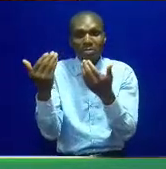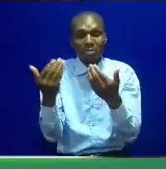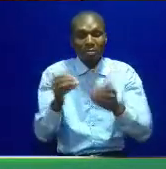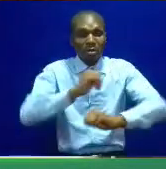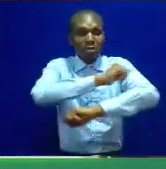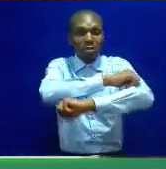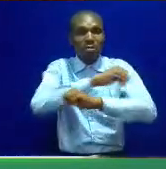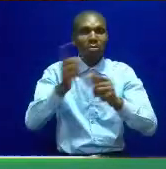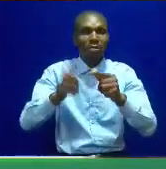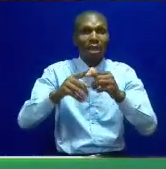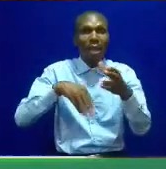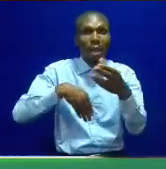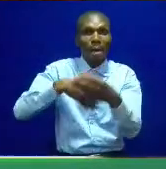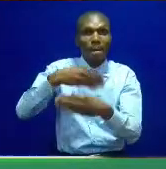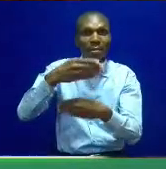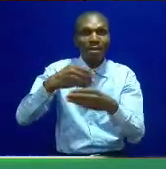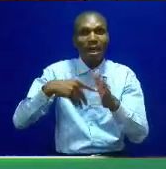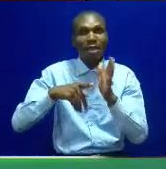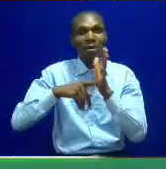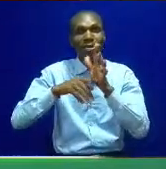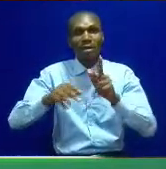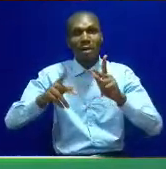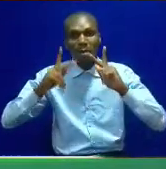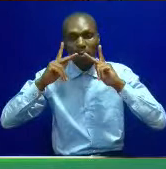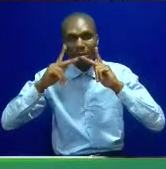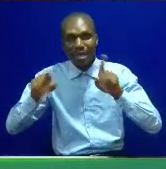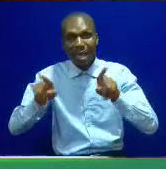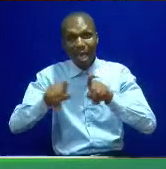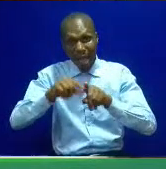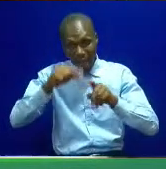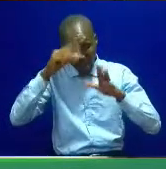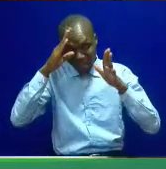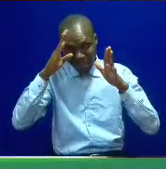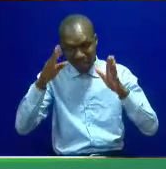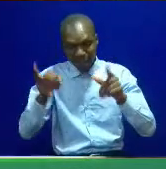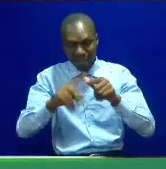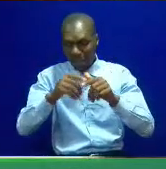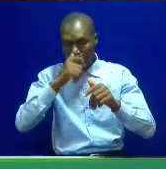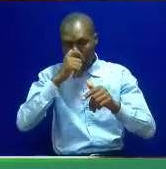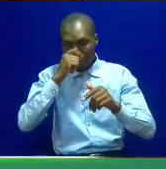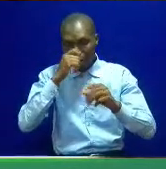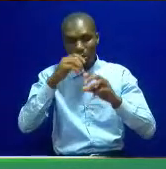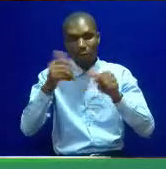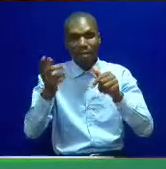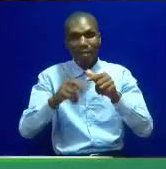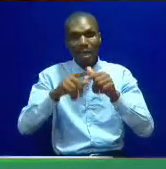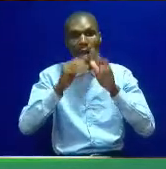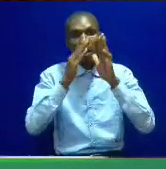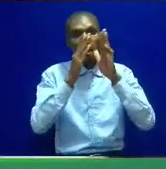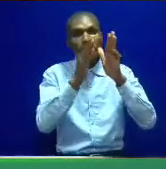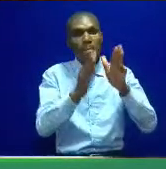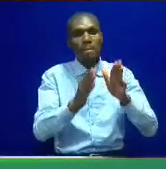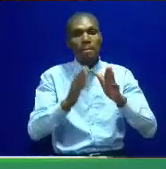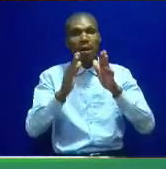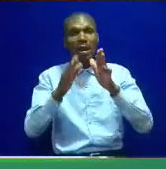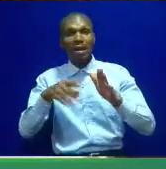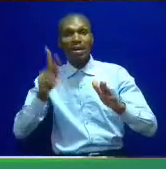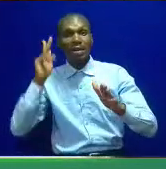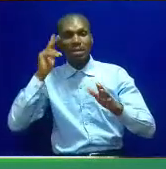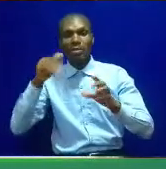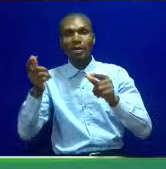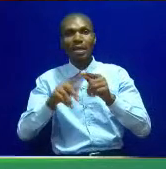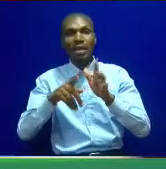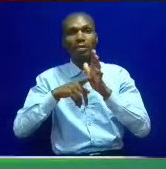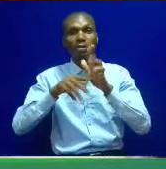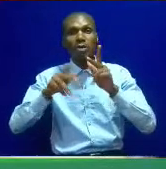fisi ebi asara to nyaro morembe to kore ne gaba na ye to twa esa bira maya nyare ko bage ko bange ta uni to buya to nyaro morembe